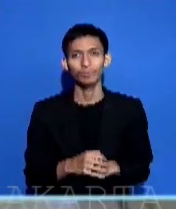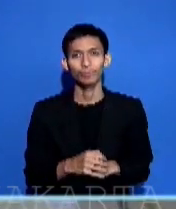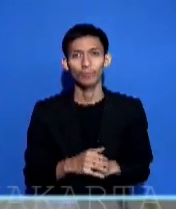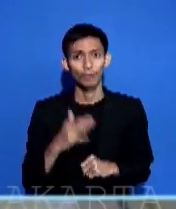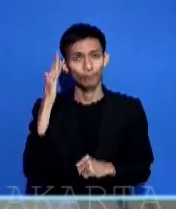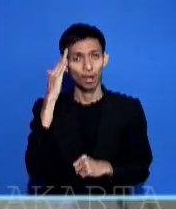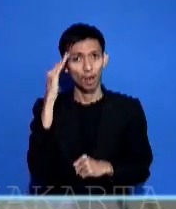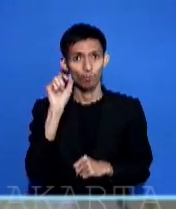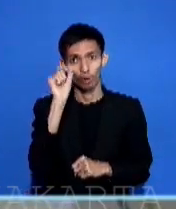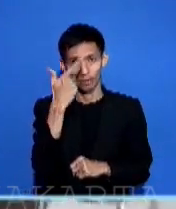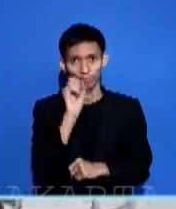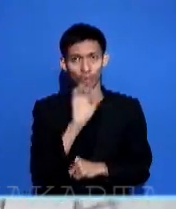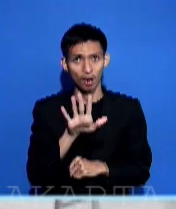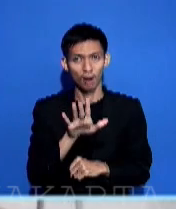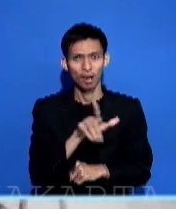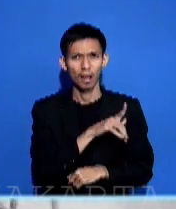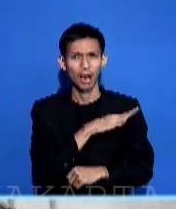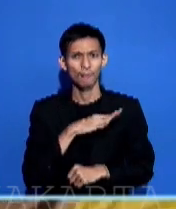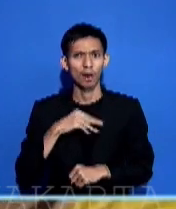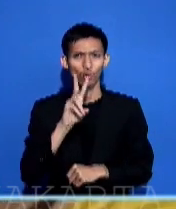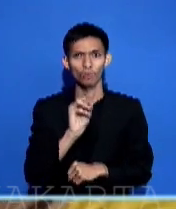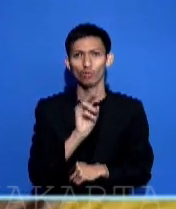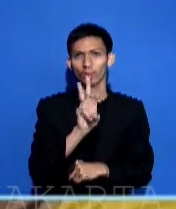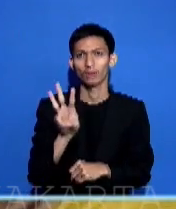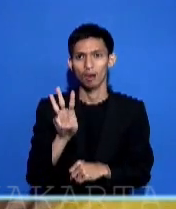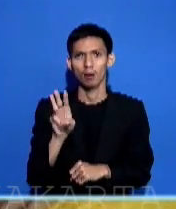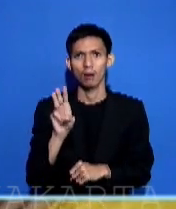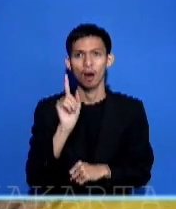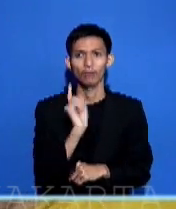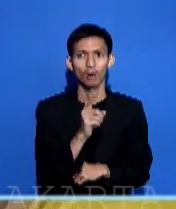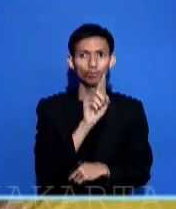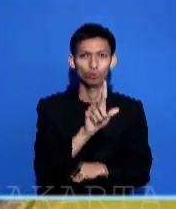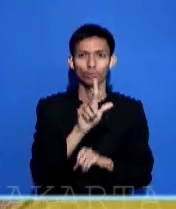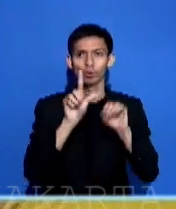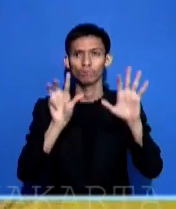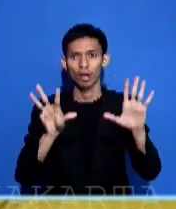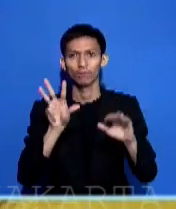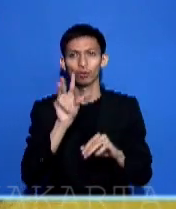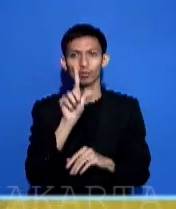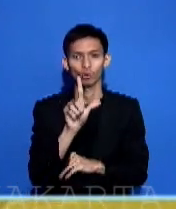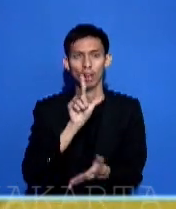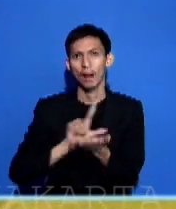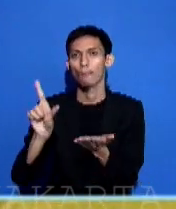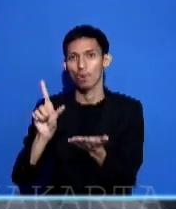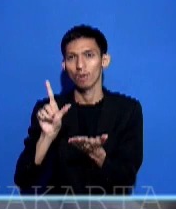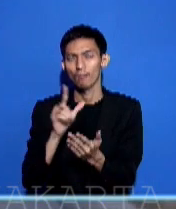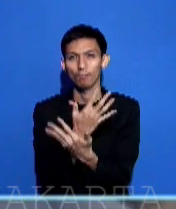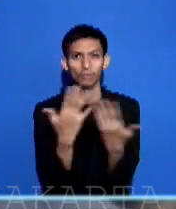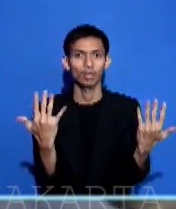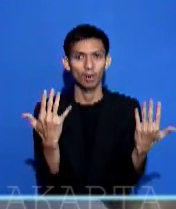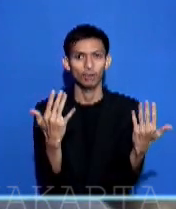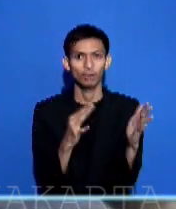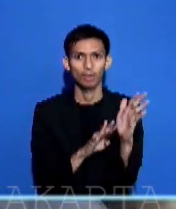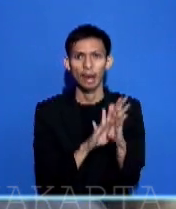menjelaskan, sepanjang tahun 2023 ada 797 laporan masyarakat, meningkat